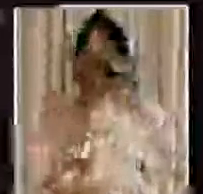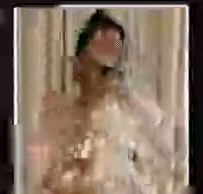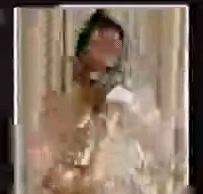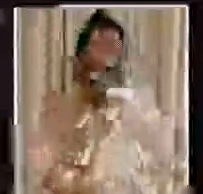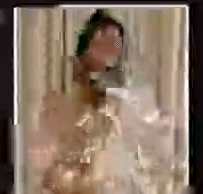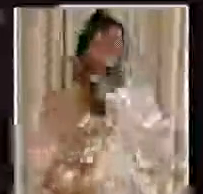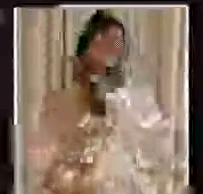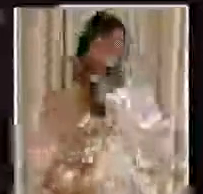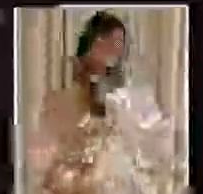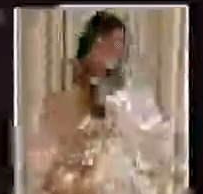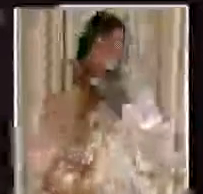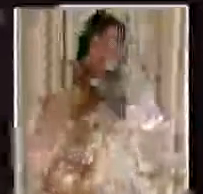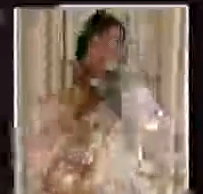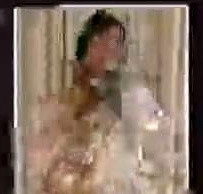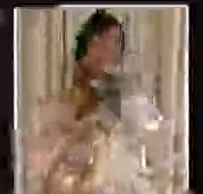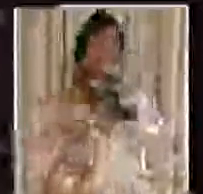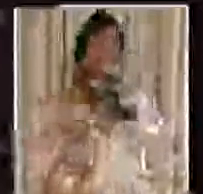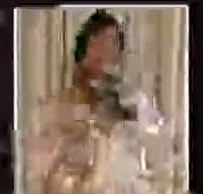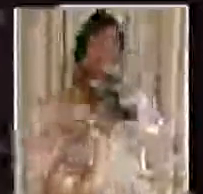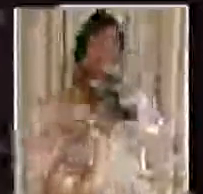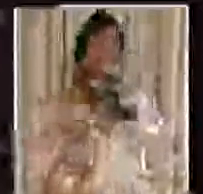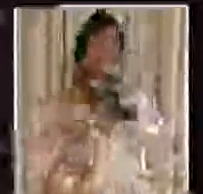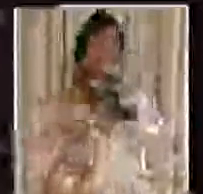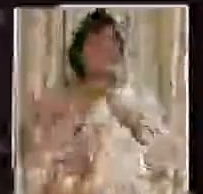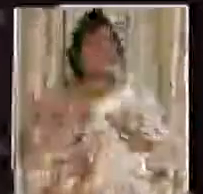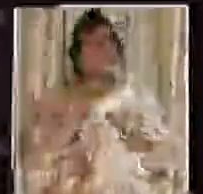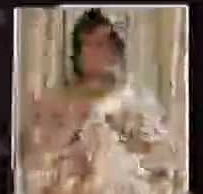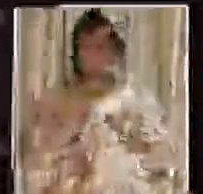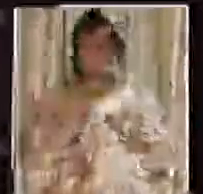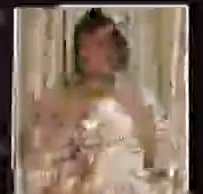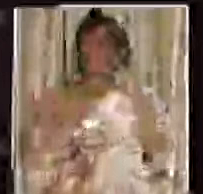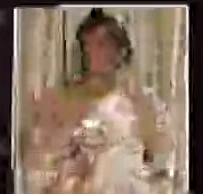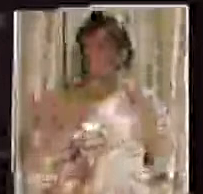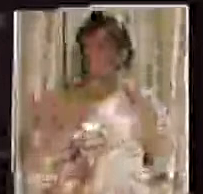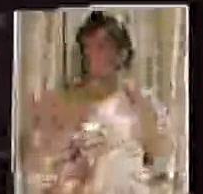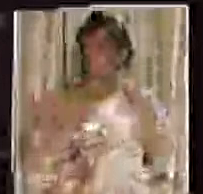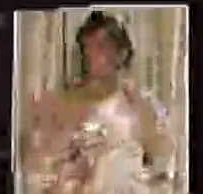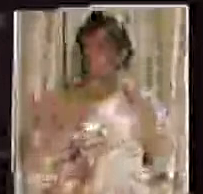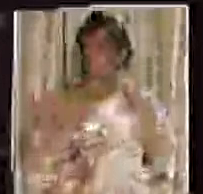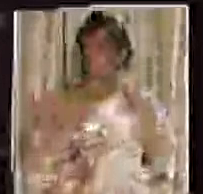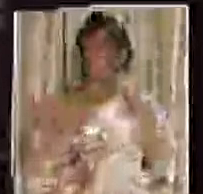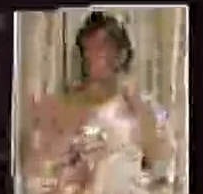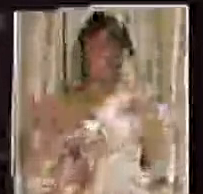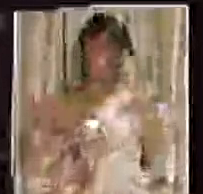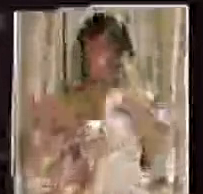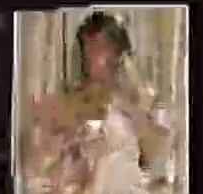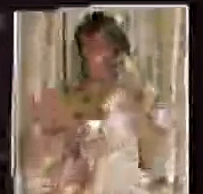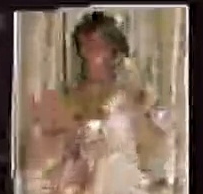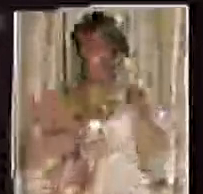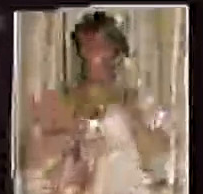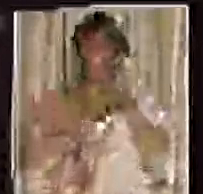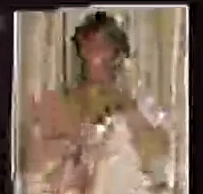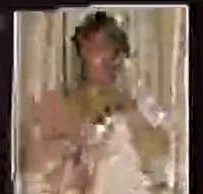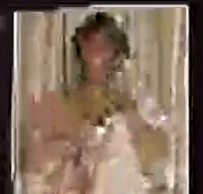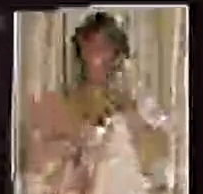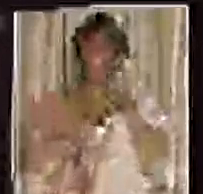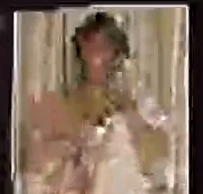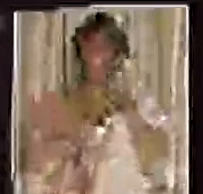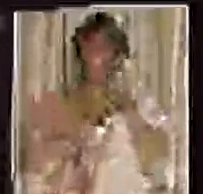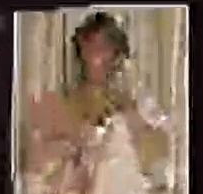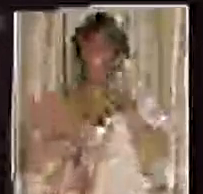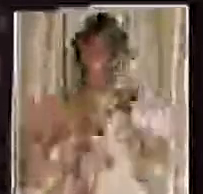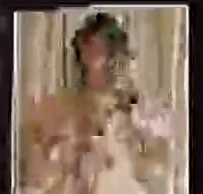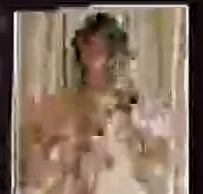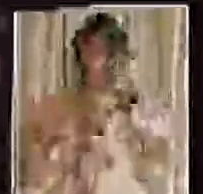ඉන්නේ ඇයි අහවලා ස්ථාන මාරු කරුවේ ඇයි අහවලාට මේ තනතුර දුන්නේ ඇයි අහවලා